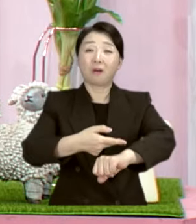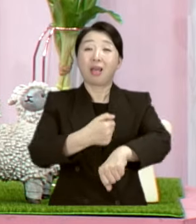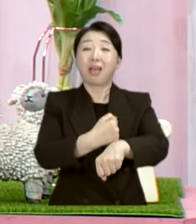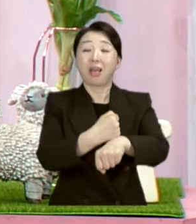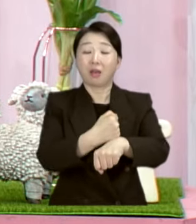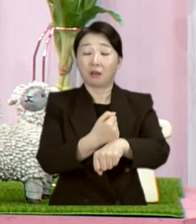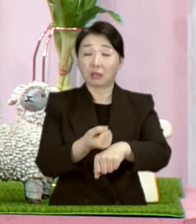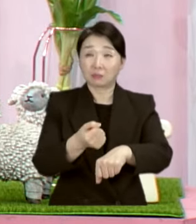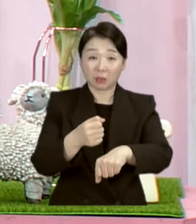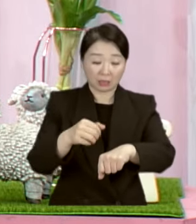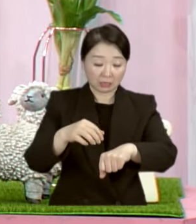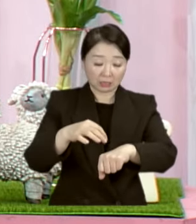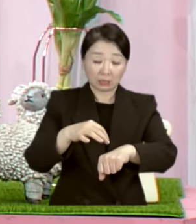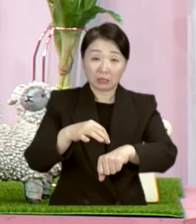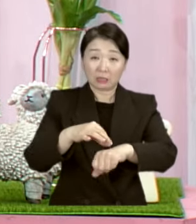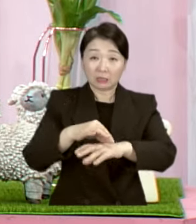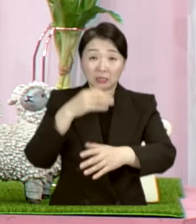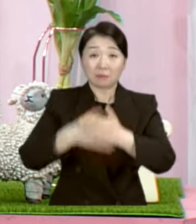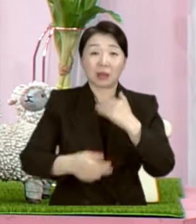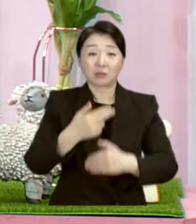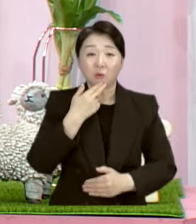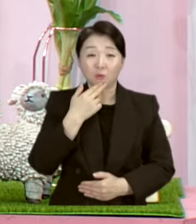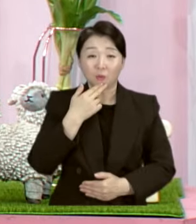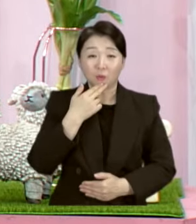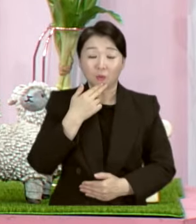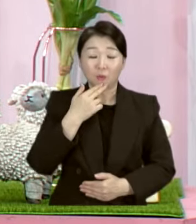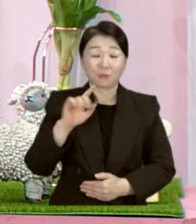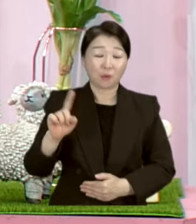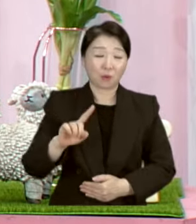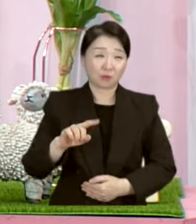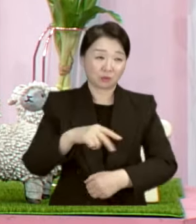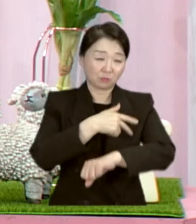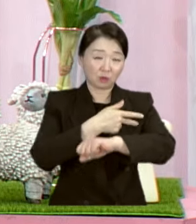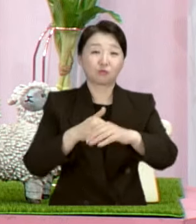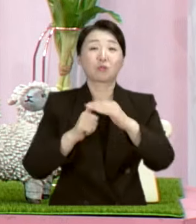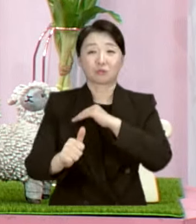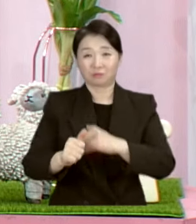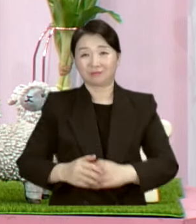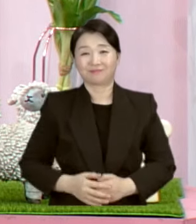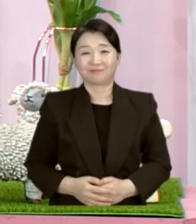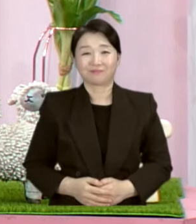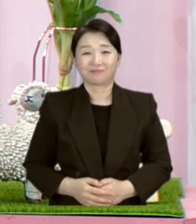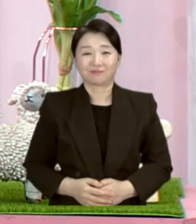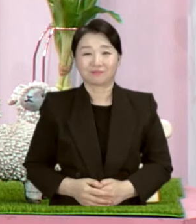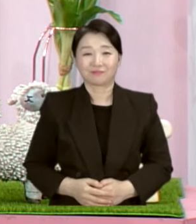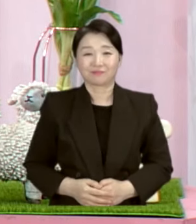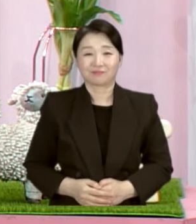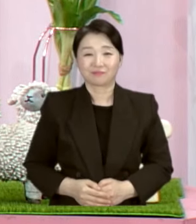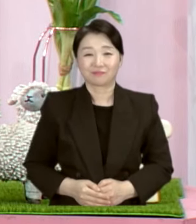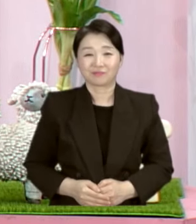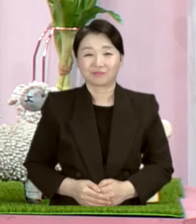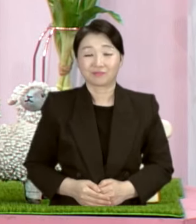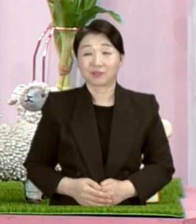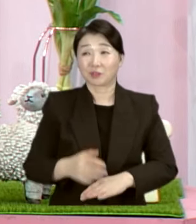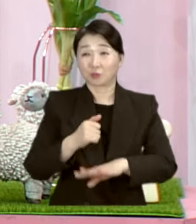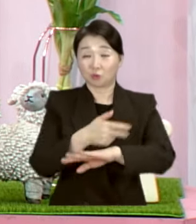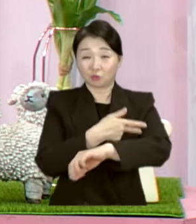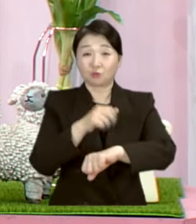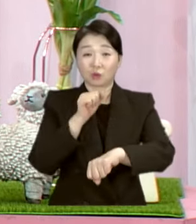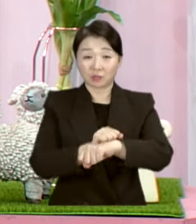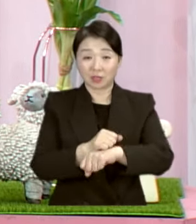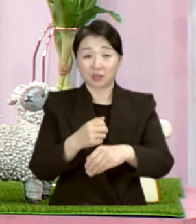빠지고 계속 수영 선수 생활을 하다가 지금은 좀 근육인데 뭐. 네. 근데 수영을 잘하셨나 보다. 네, 수영을